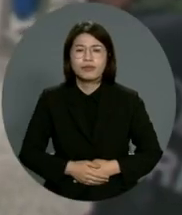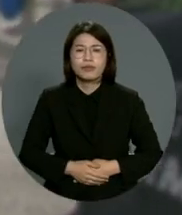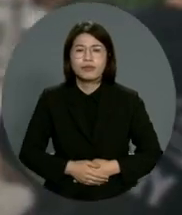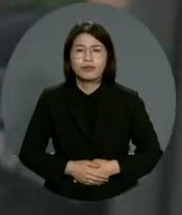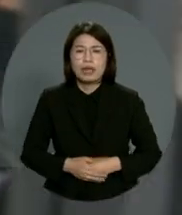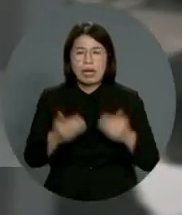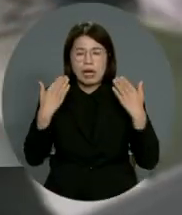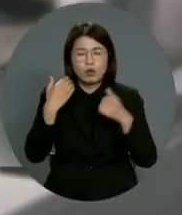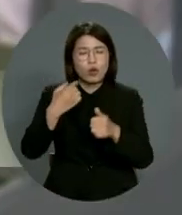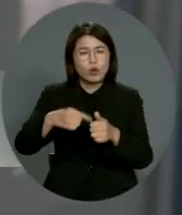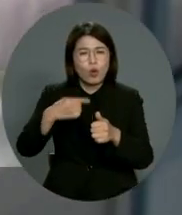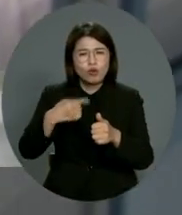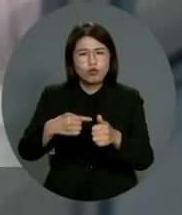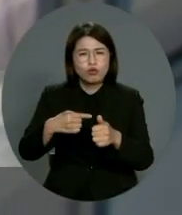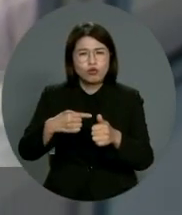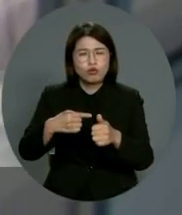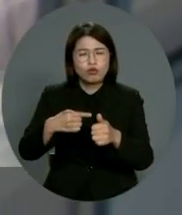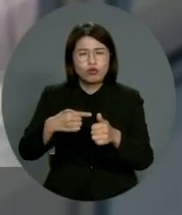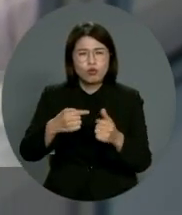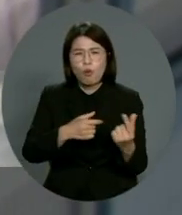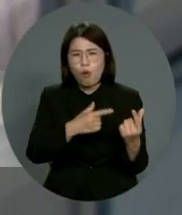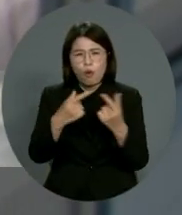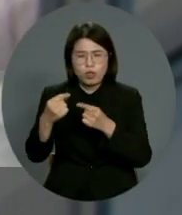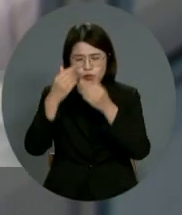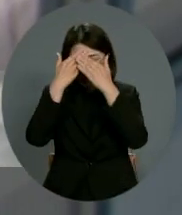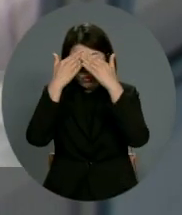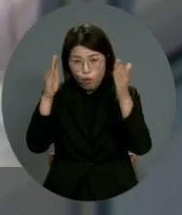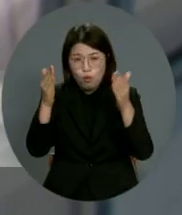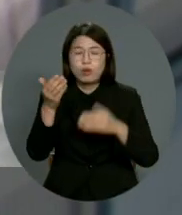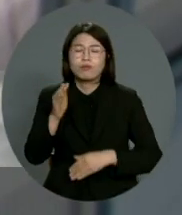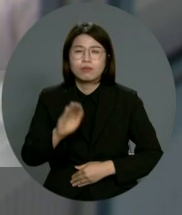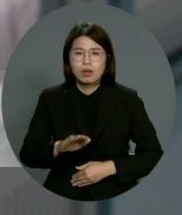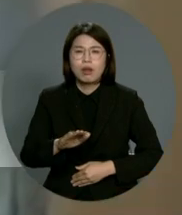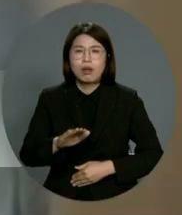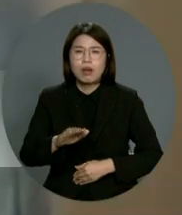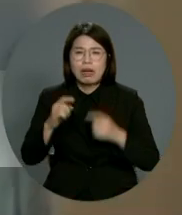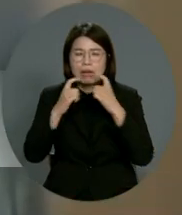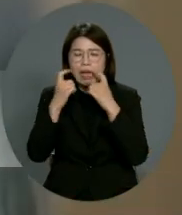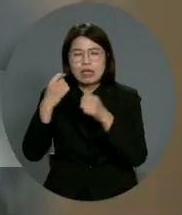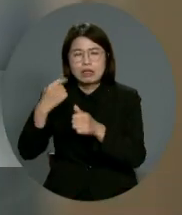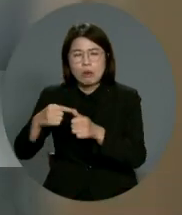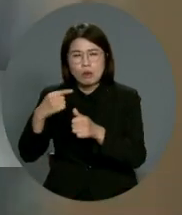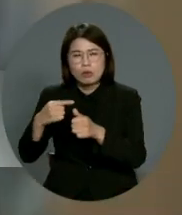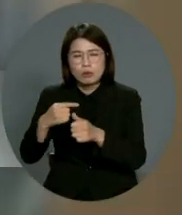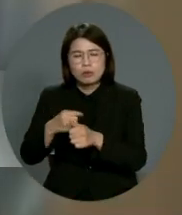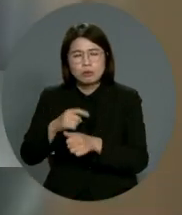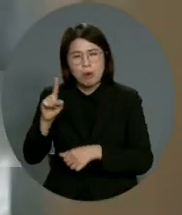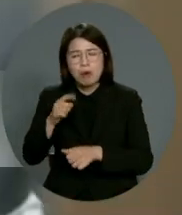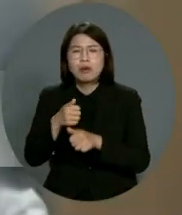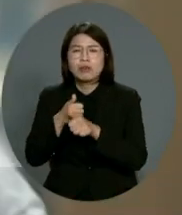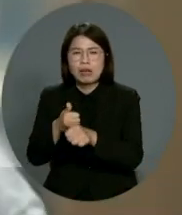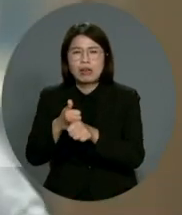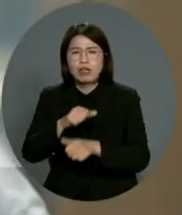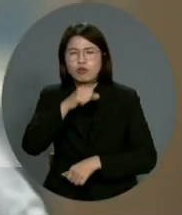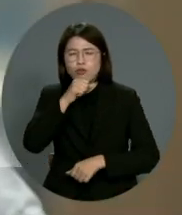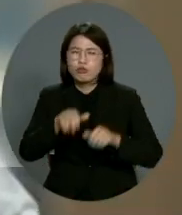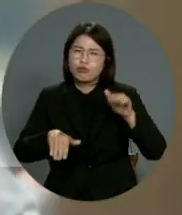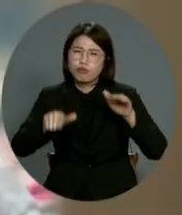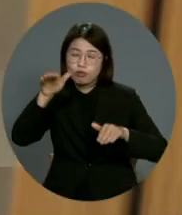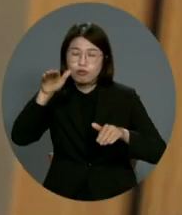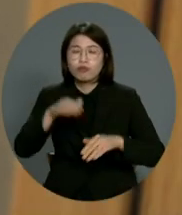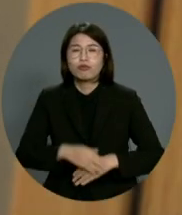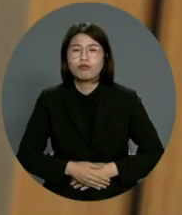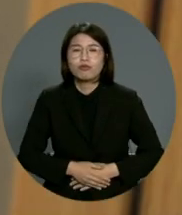공교육이 누구에게나 동일하게 무상으로 제공되지만 사교육에 따라 성적 차이가 분명하다는 겁니다